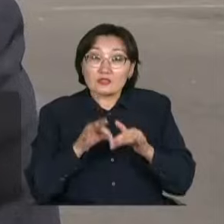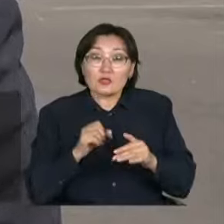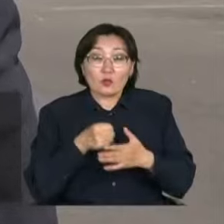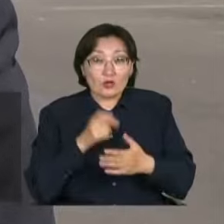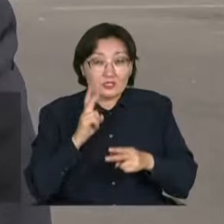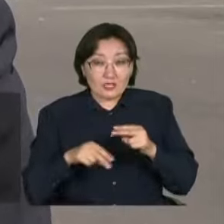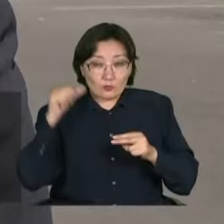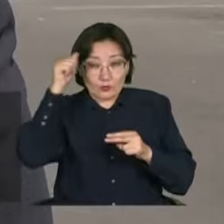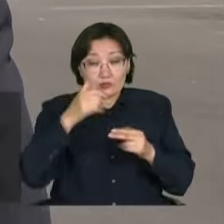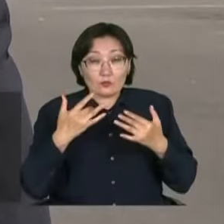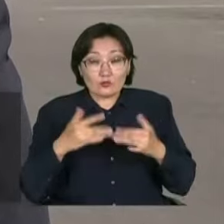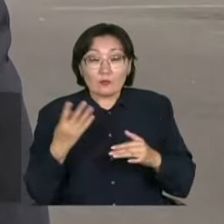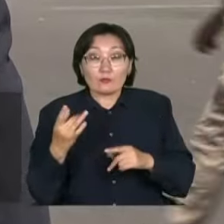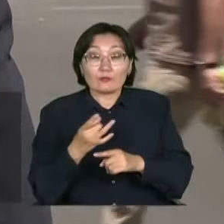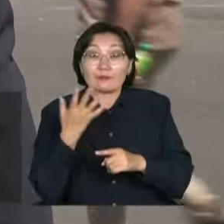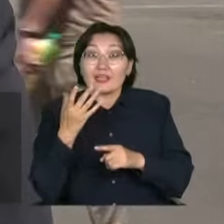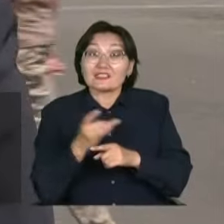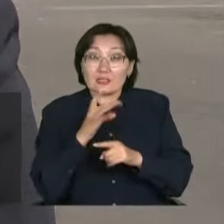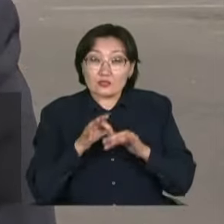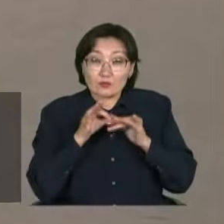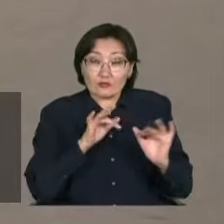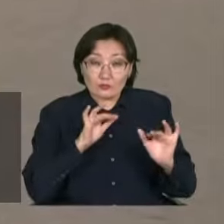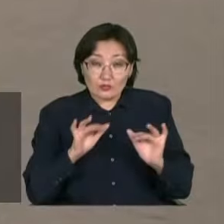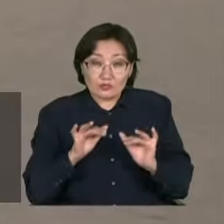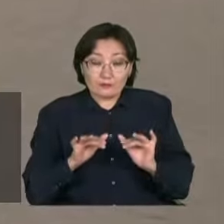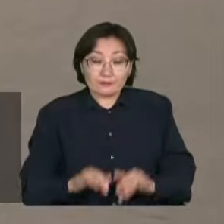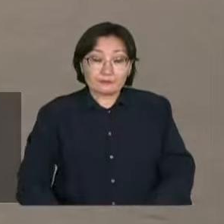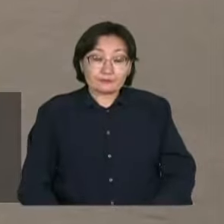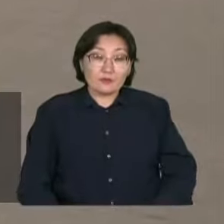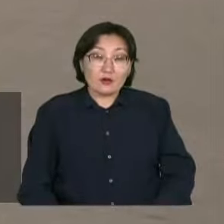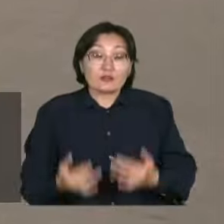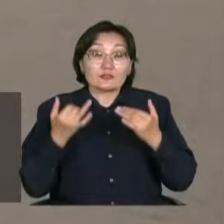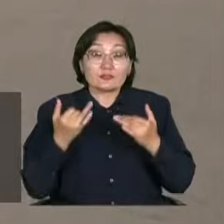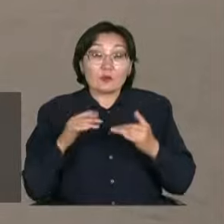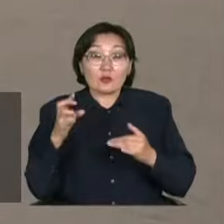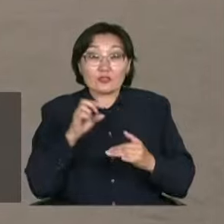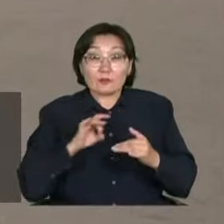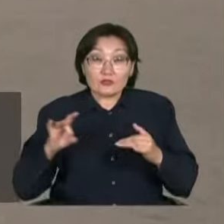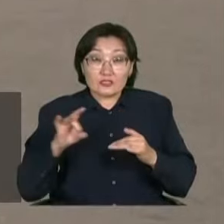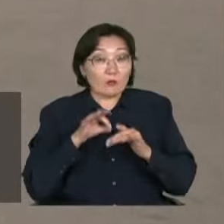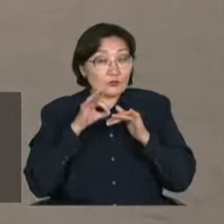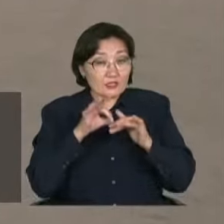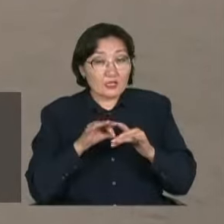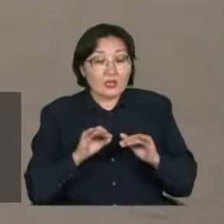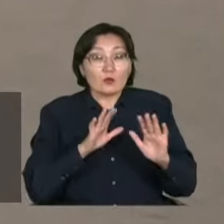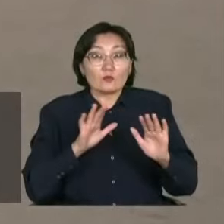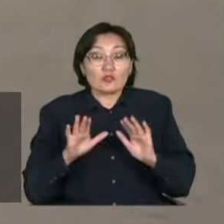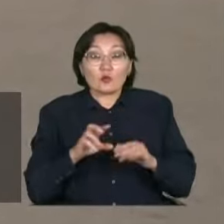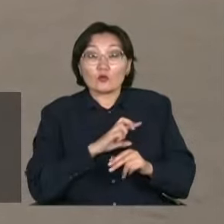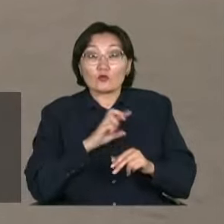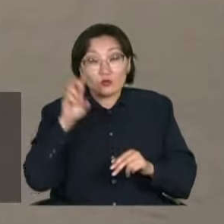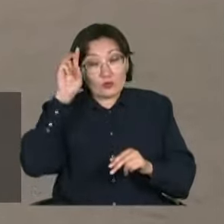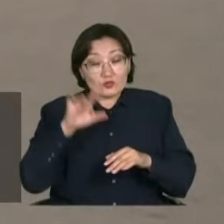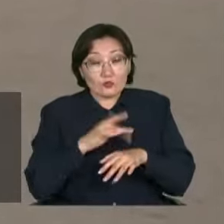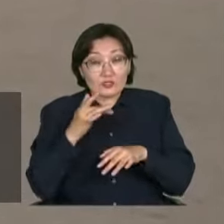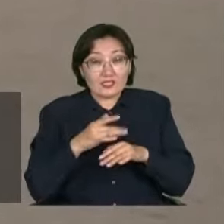конца года. Мы уже в пятый раз проводим эту акцию. Сегодня в Бостандыхском районе проводится ярмарка госуслуг для